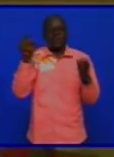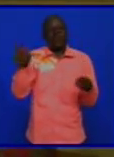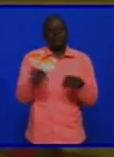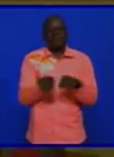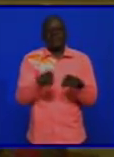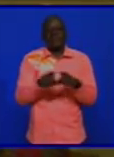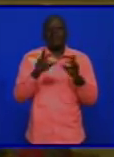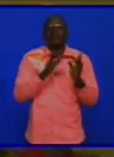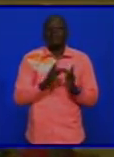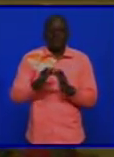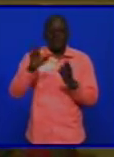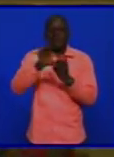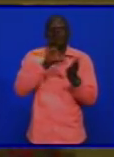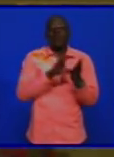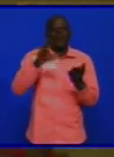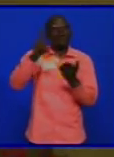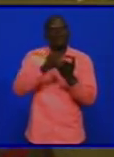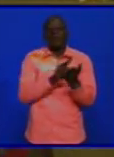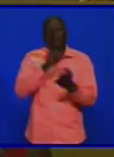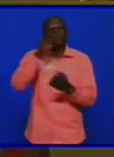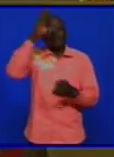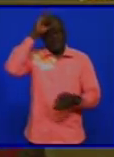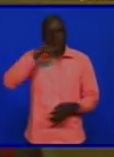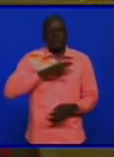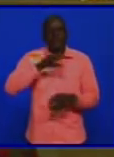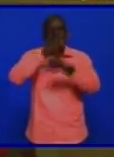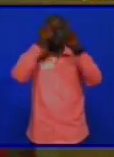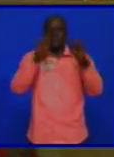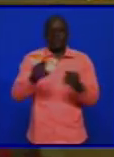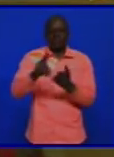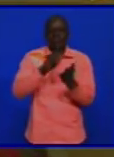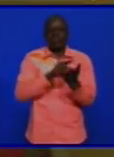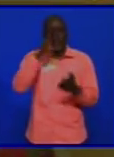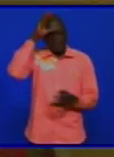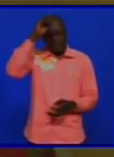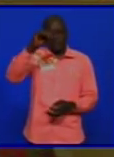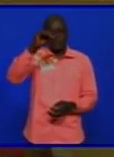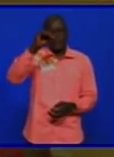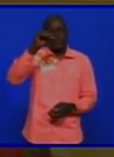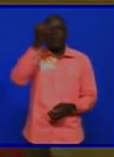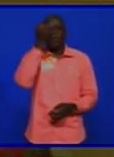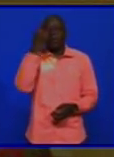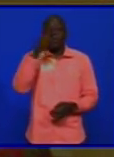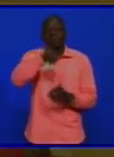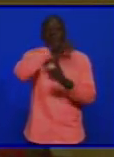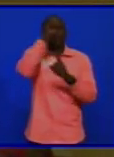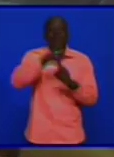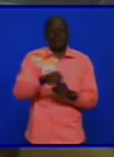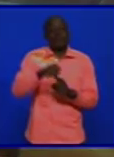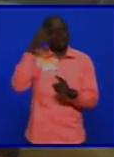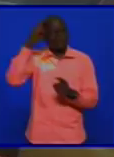le code et aussi les droits humains, parce que l'allaitement, c'est aussi une question de droits humains, et comprendre selon la situation de la législation de chaque